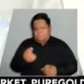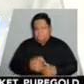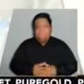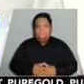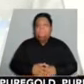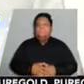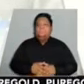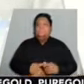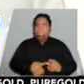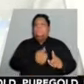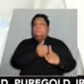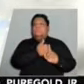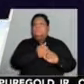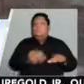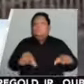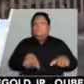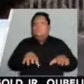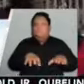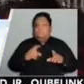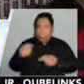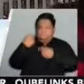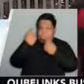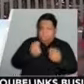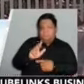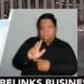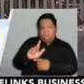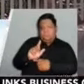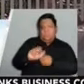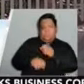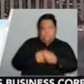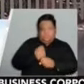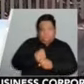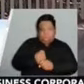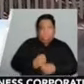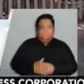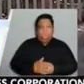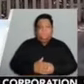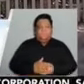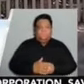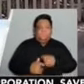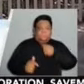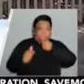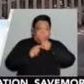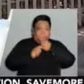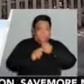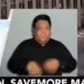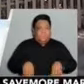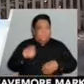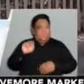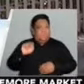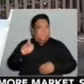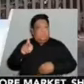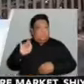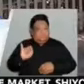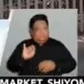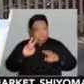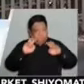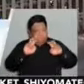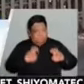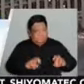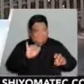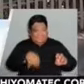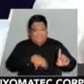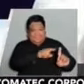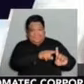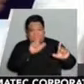sa amin ng 23 years na. Sa investigasyon ng NKTI, pinatawag na raw nila ang inaakusang empleyado para makuha ang